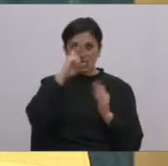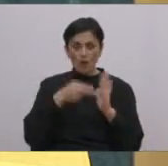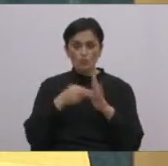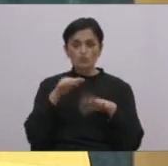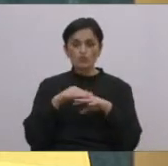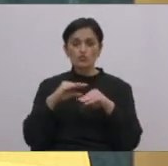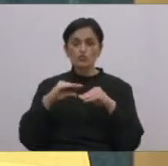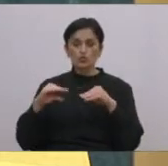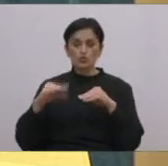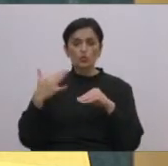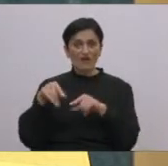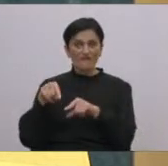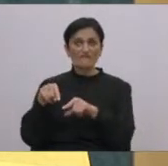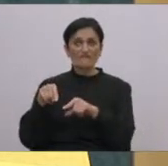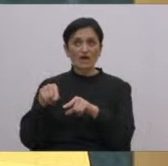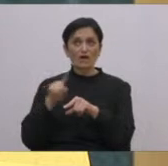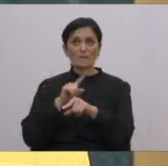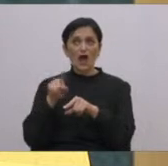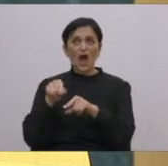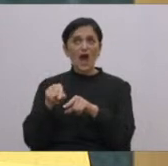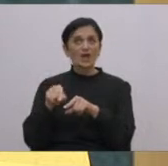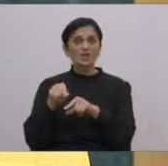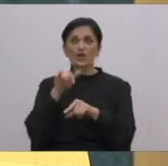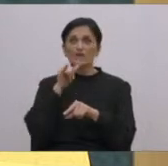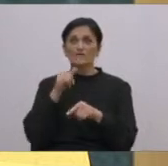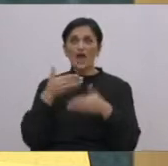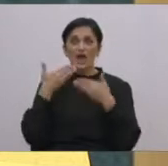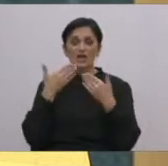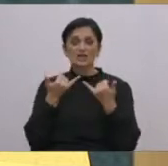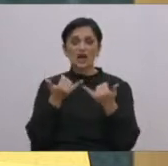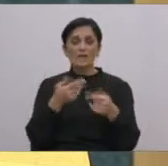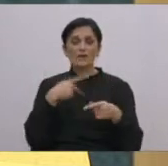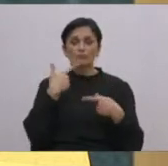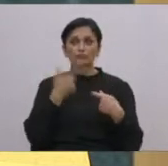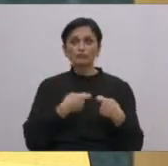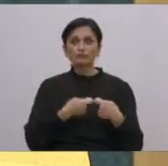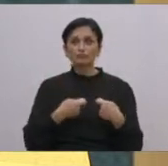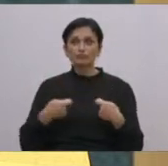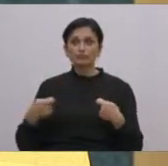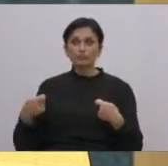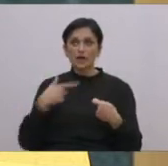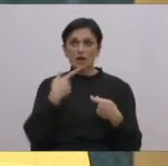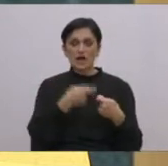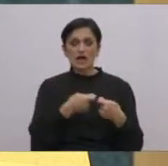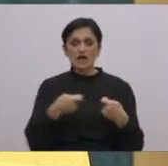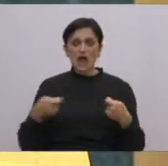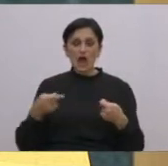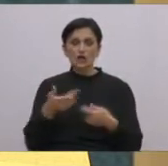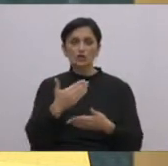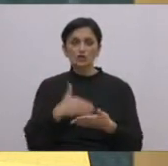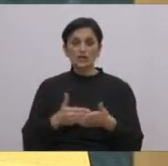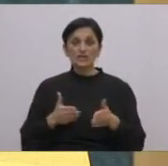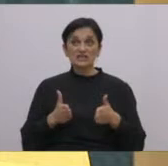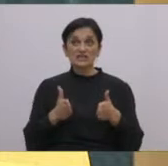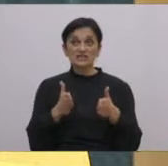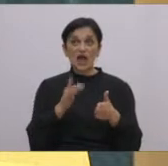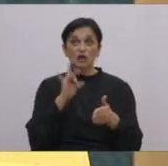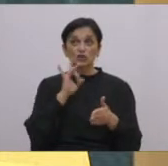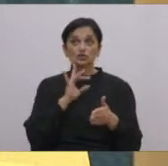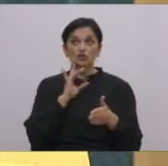magram, radcom, da, es, vira nairat, vira am subukem, sim gacian urebaz, romeli gacian urebi și de gat, da, zahni șulicza, cerchi